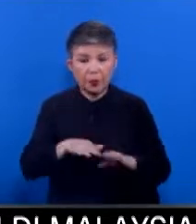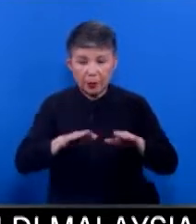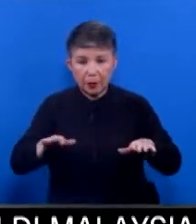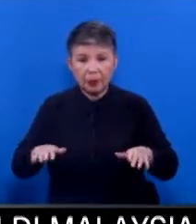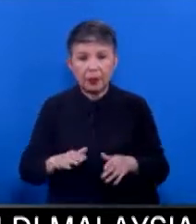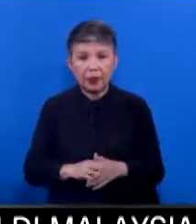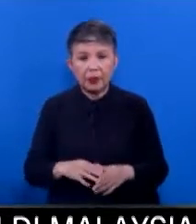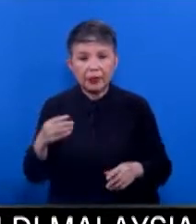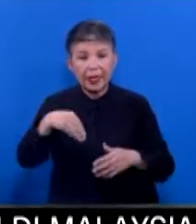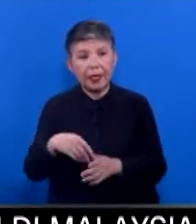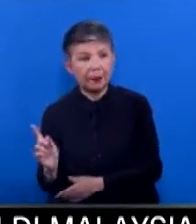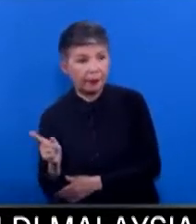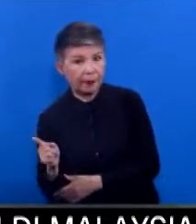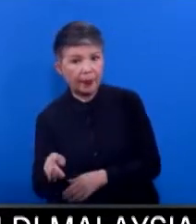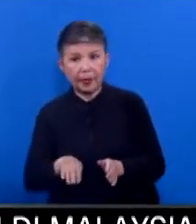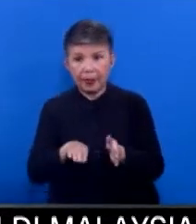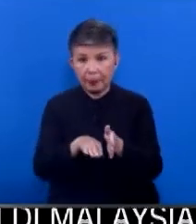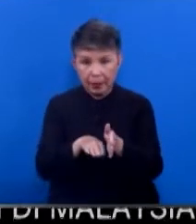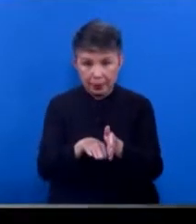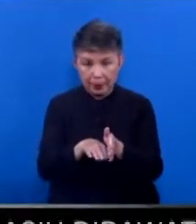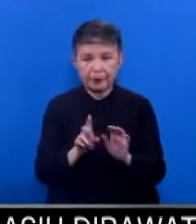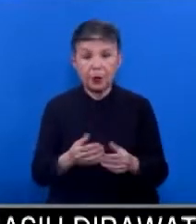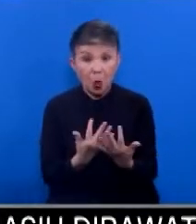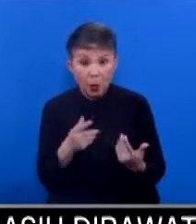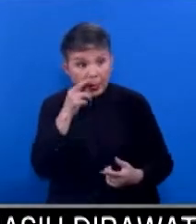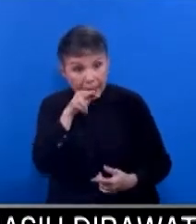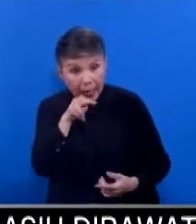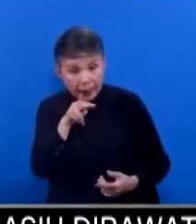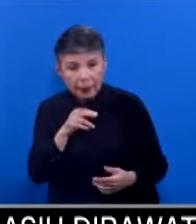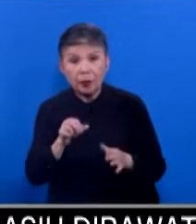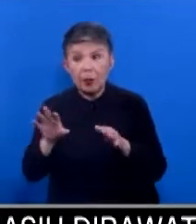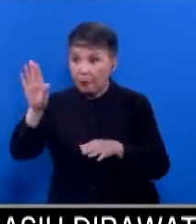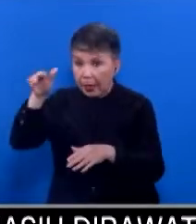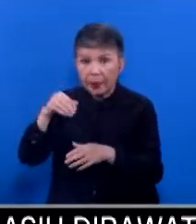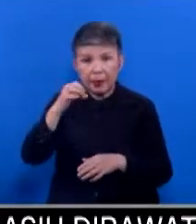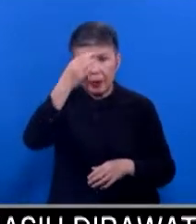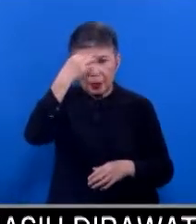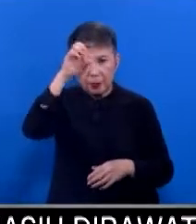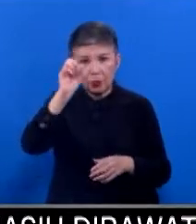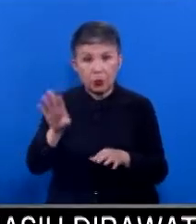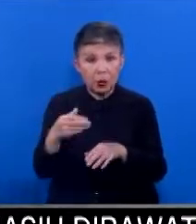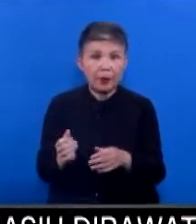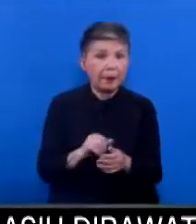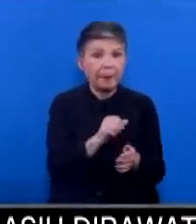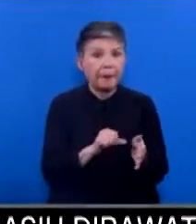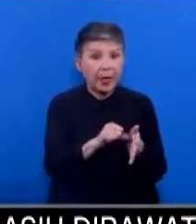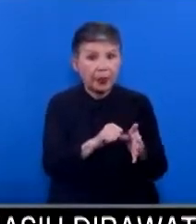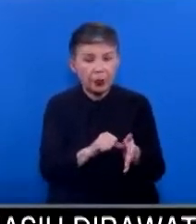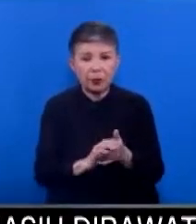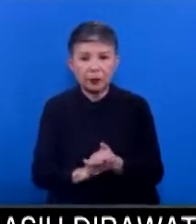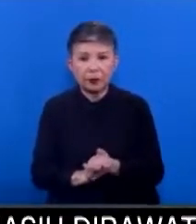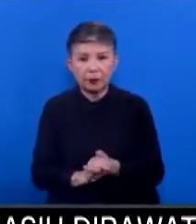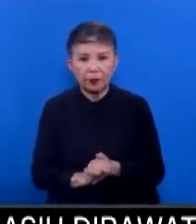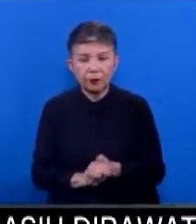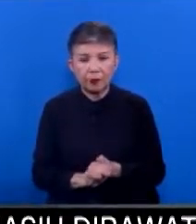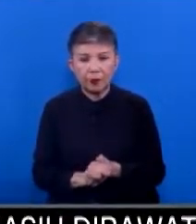dalam mikrolet yang sedang parkir. Warga yang melihat kejadian tersebut meminta tolong kepada Kapolsek Tolimambot Ibtu JR Sinaga yang sedang